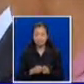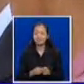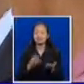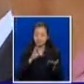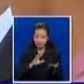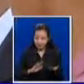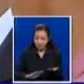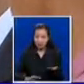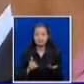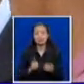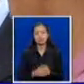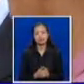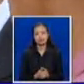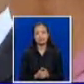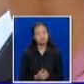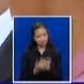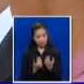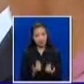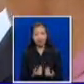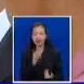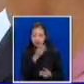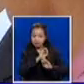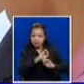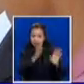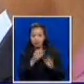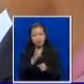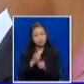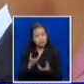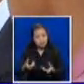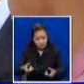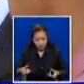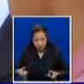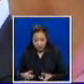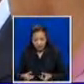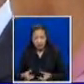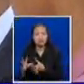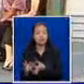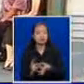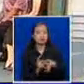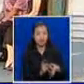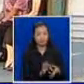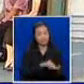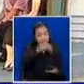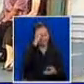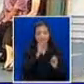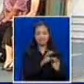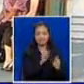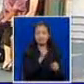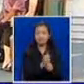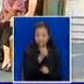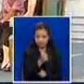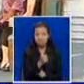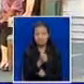เพราะฉะนั้นนี่เป็นทิศทางที่ชัดเจนนะครับแล้วก็เป็นส่วนหนึ่งของการปฏิรูปรอบ 2นะครับซึ่งเราหรือใช้ว่าปฏิรูป